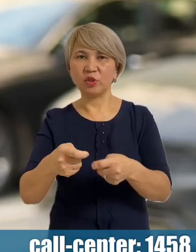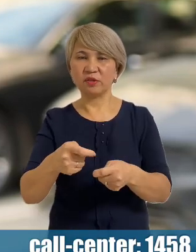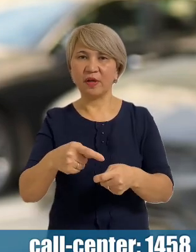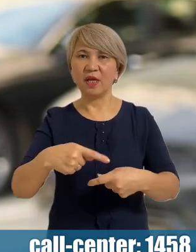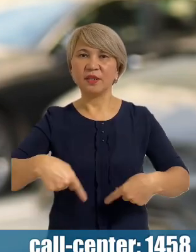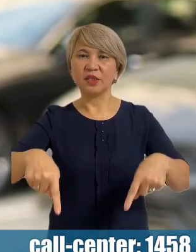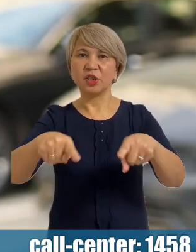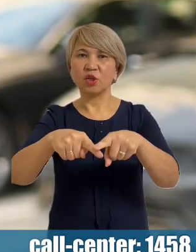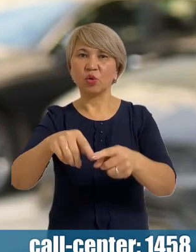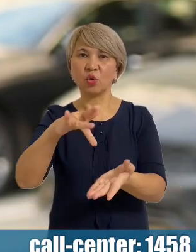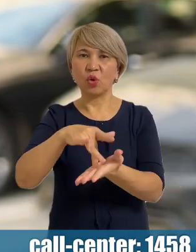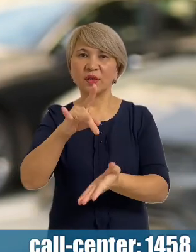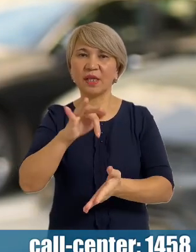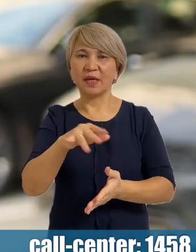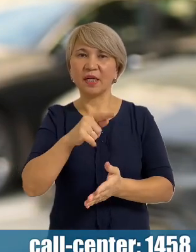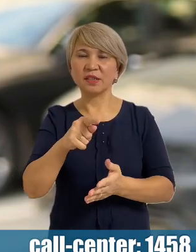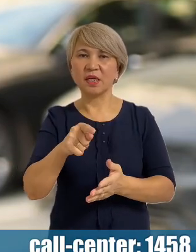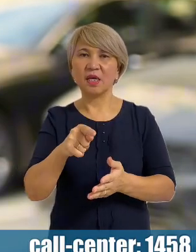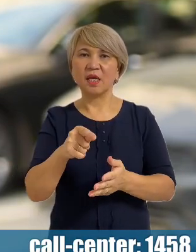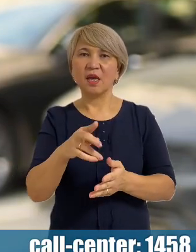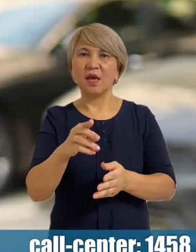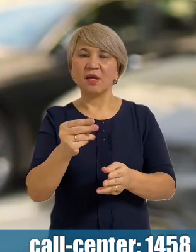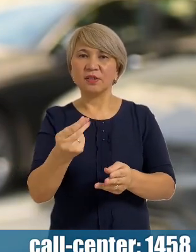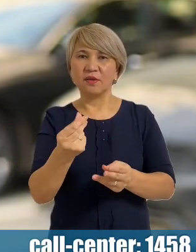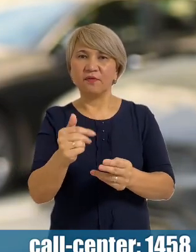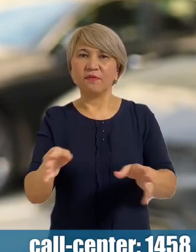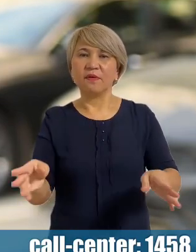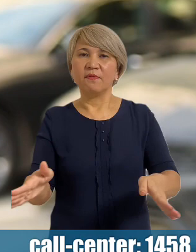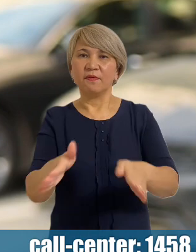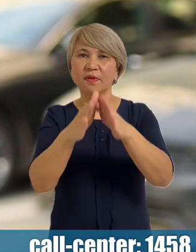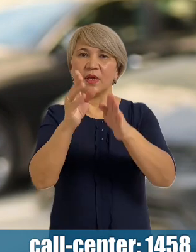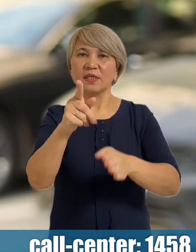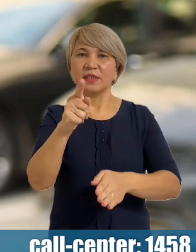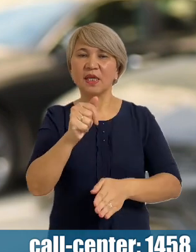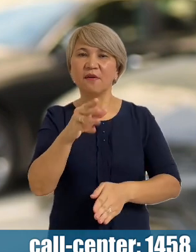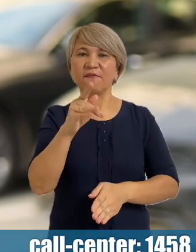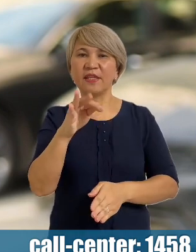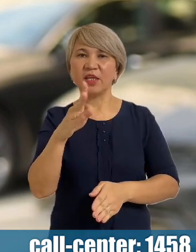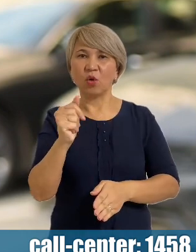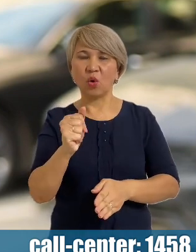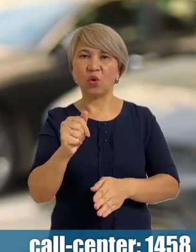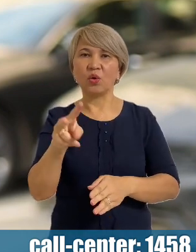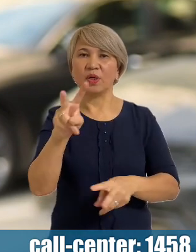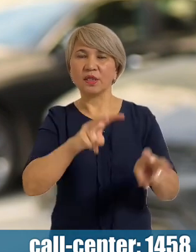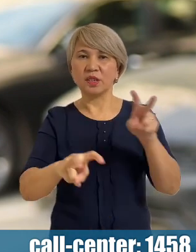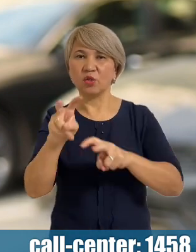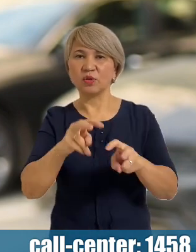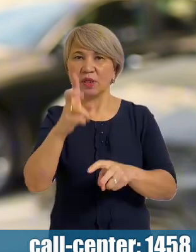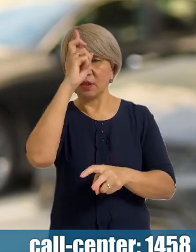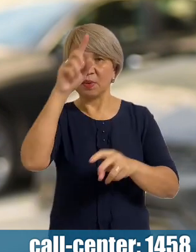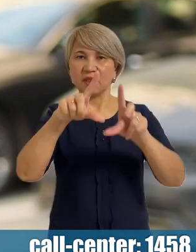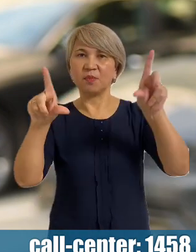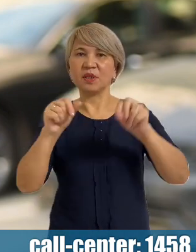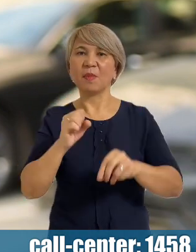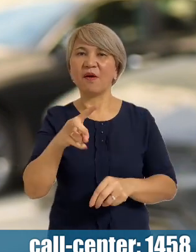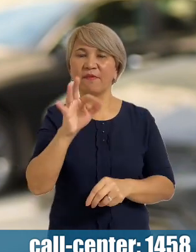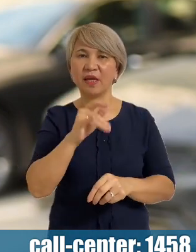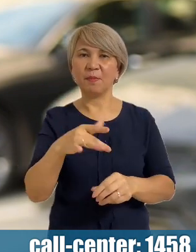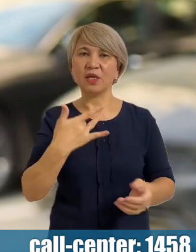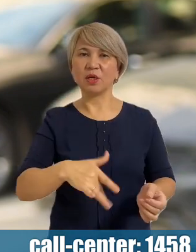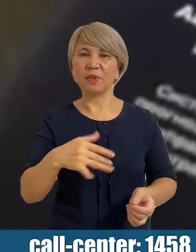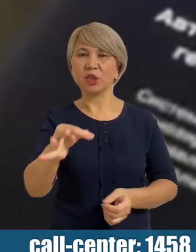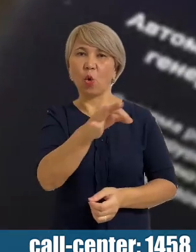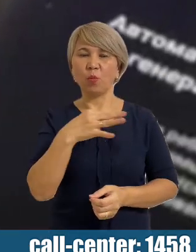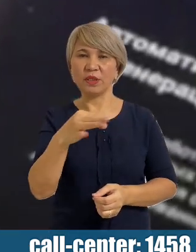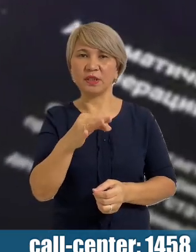Факт создания руководства на территории города Тарас структурным подразделением финансовой пирамиды «Зефинико» расследуется департаментом АФМ по Жамбылской